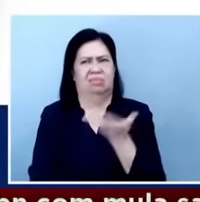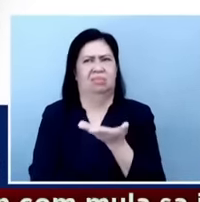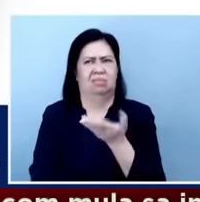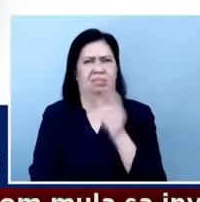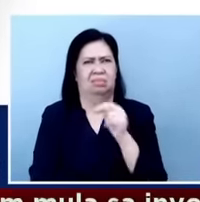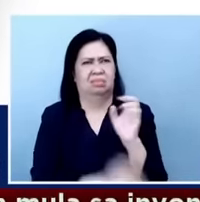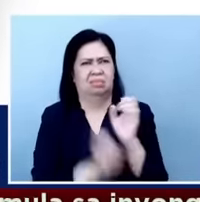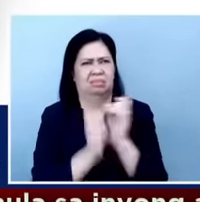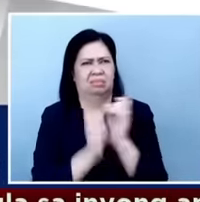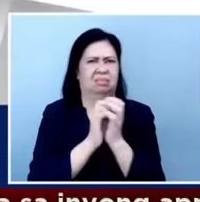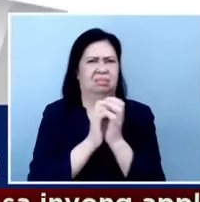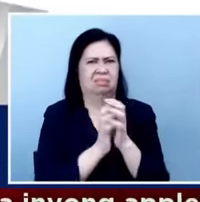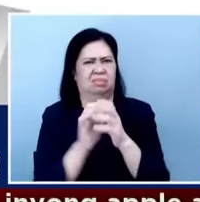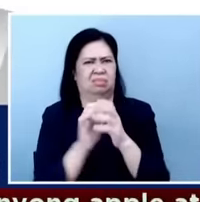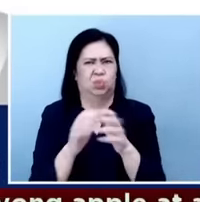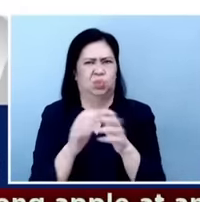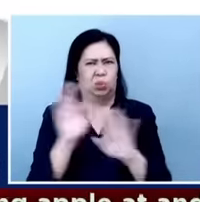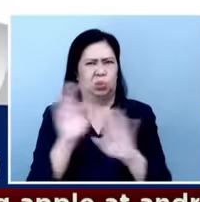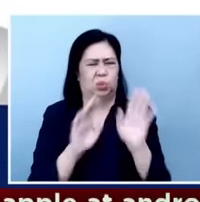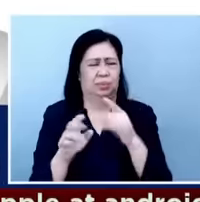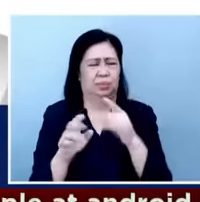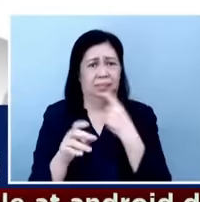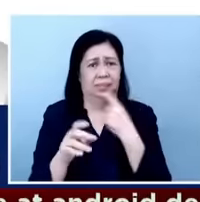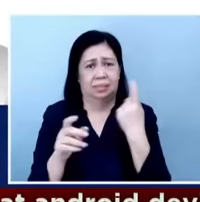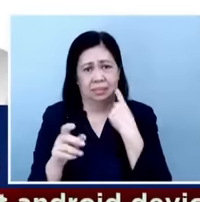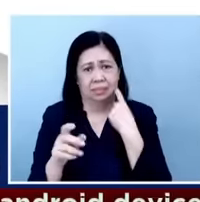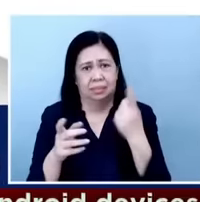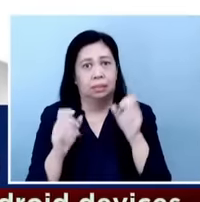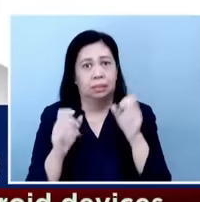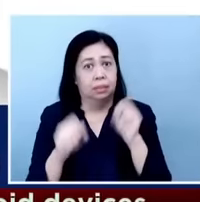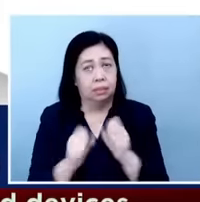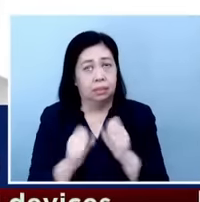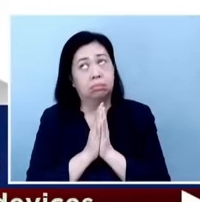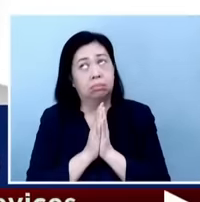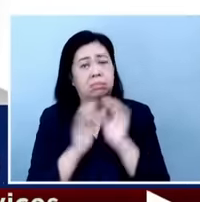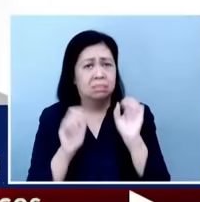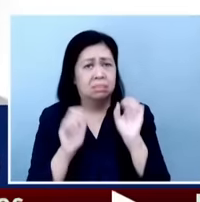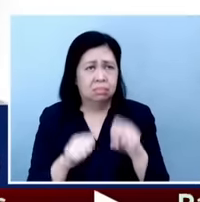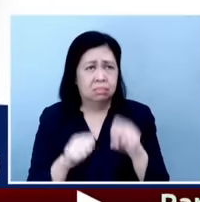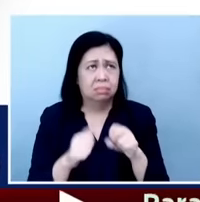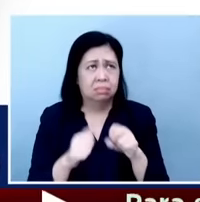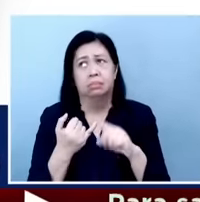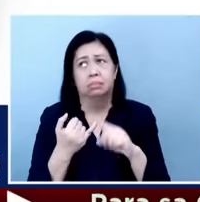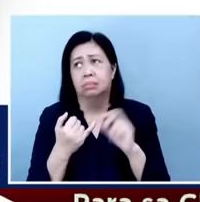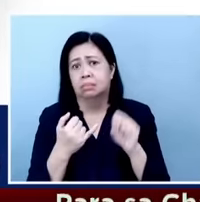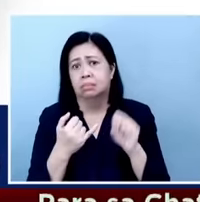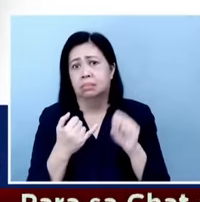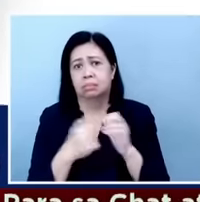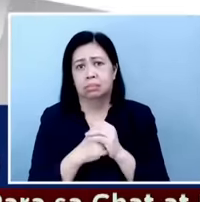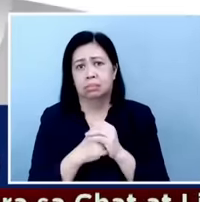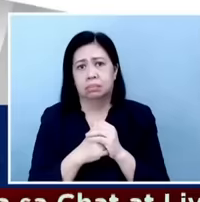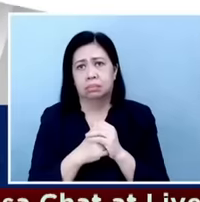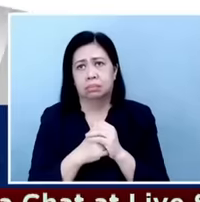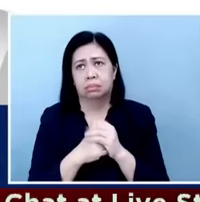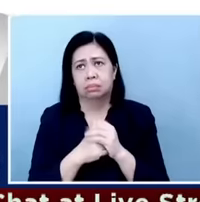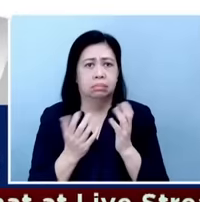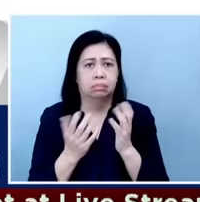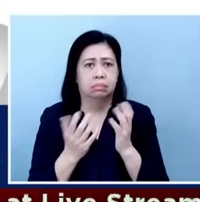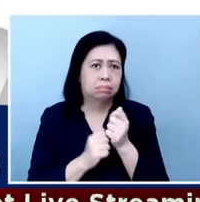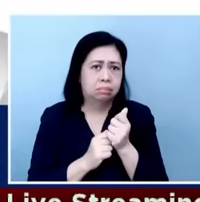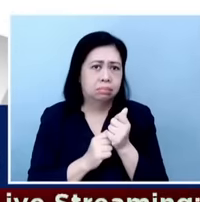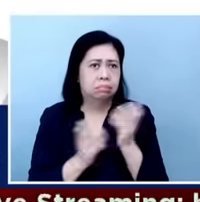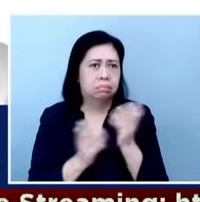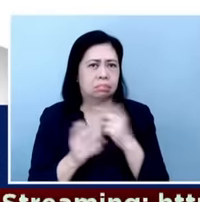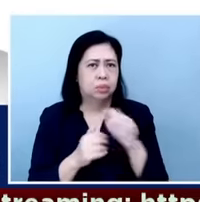pang gawin? Eh, sabi nga natin, no, pwede ka namang magdasal, pwede ka namang umawak, no, ng, kasi